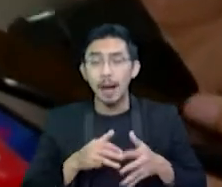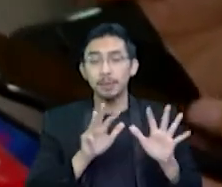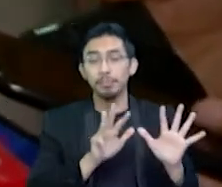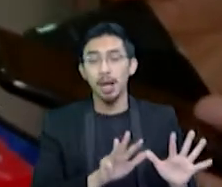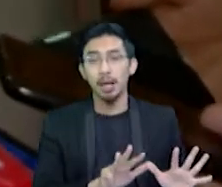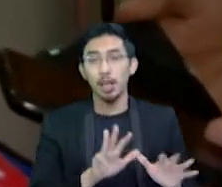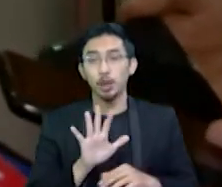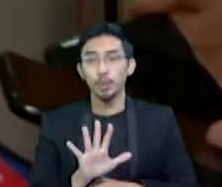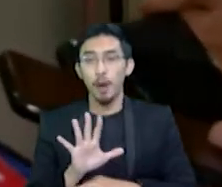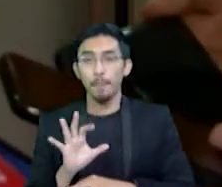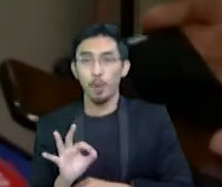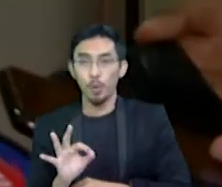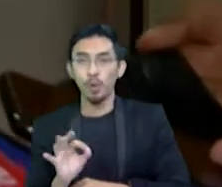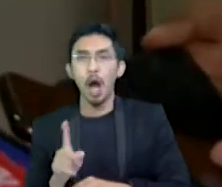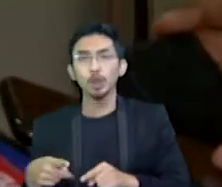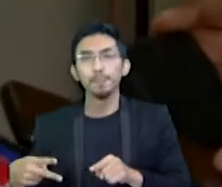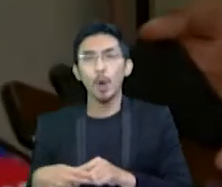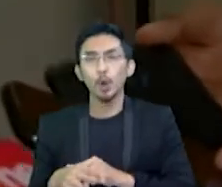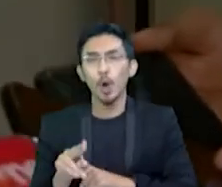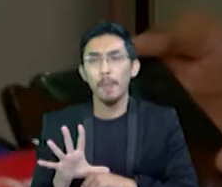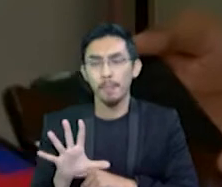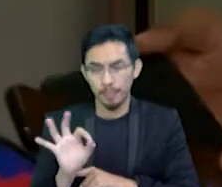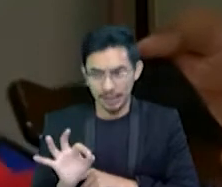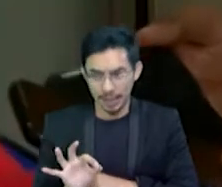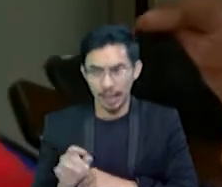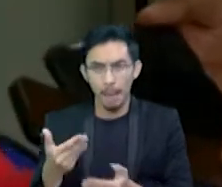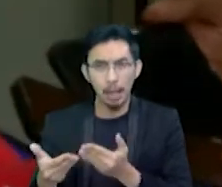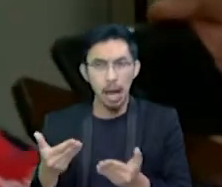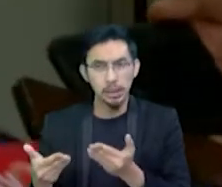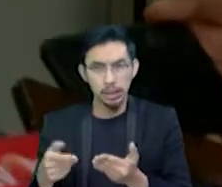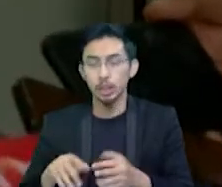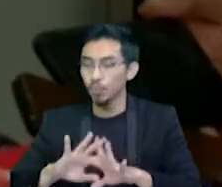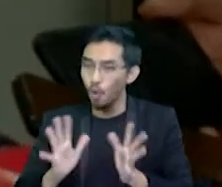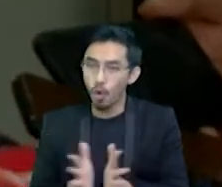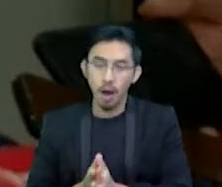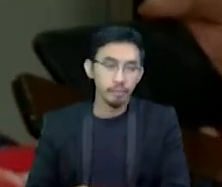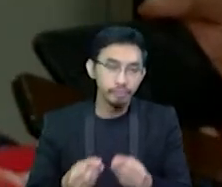potongan platform 5% dan sudah kita serahkan semua 950 ke penyidik di atas.